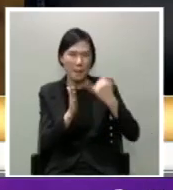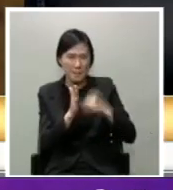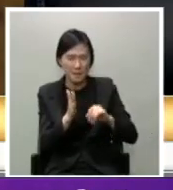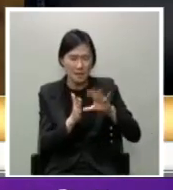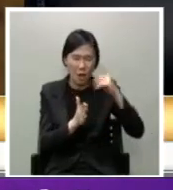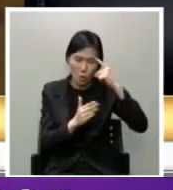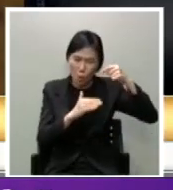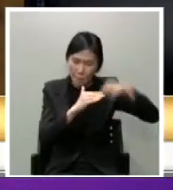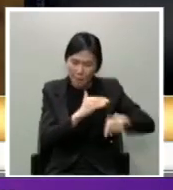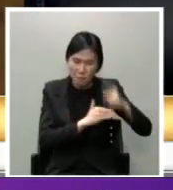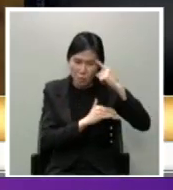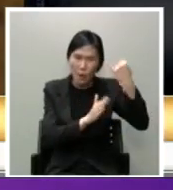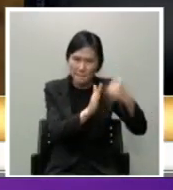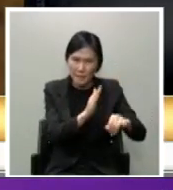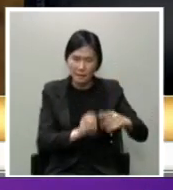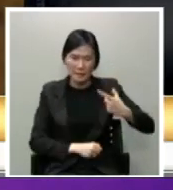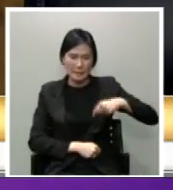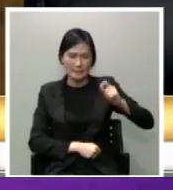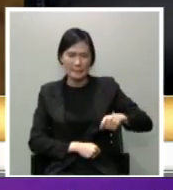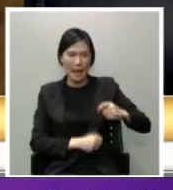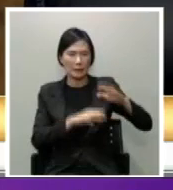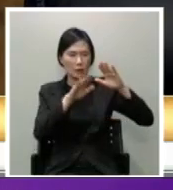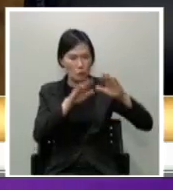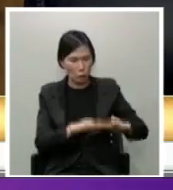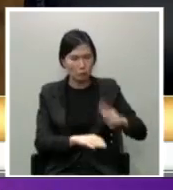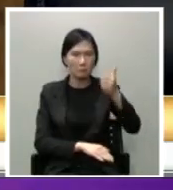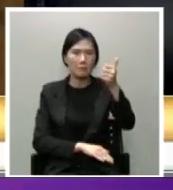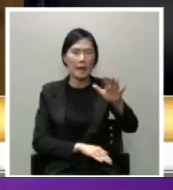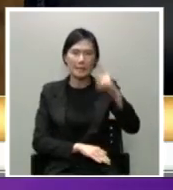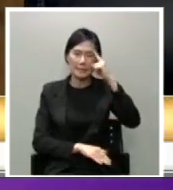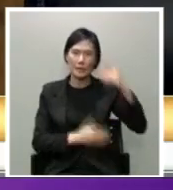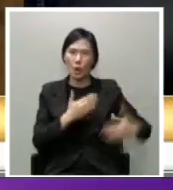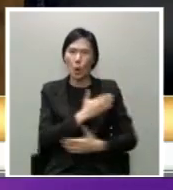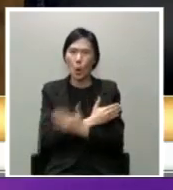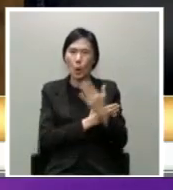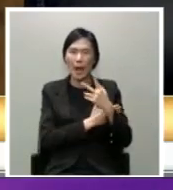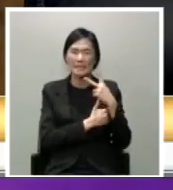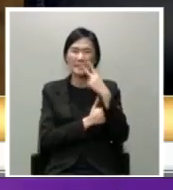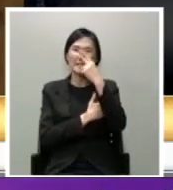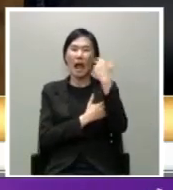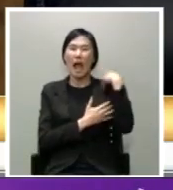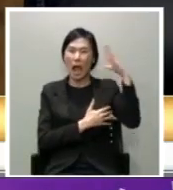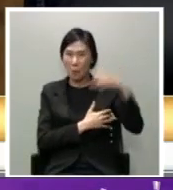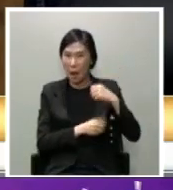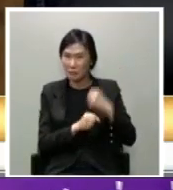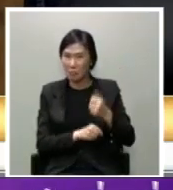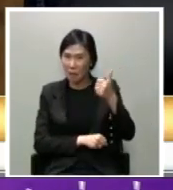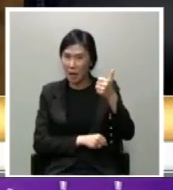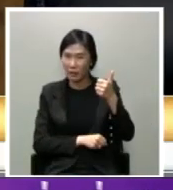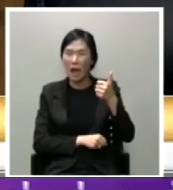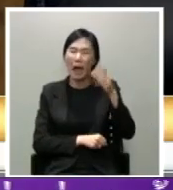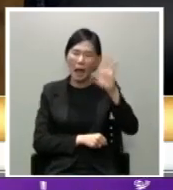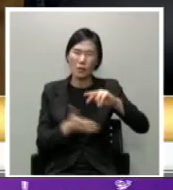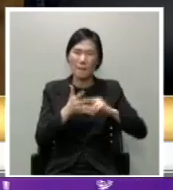ดก็ไม่ได้เนี่ยแล้วเรายอมเสี่ยงเอาของหนีภาษีเข้าไม่ดีกว่าหรือเพราะ